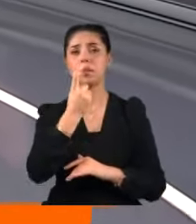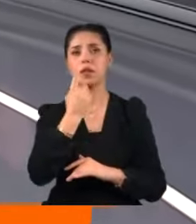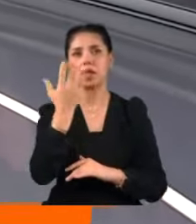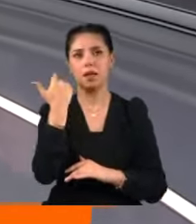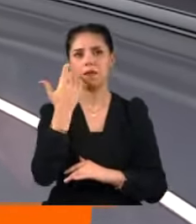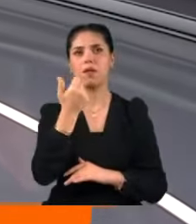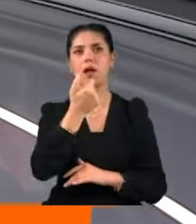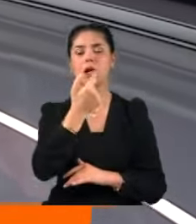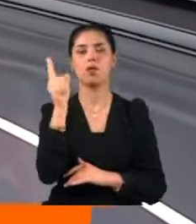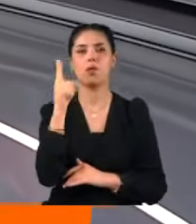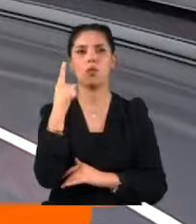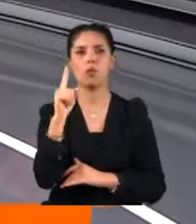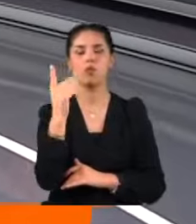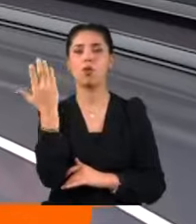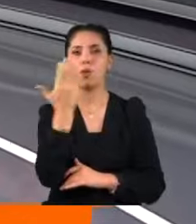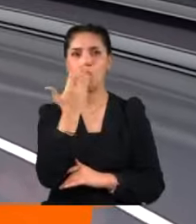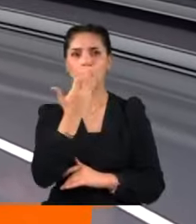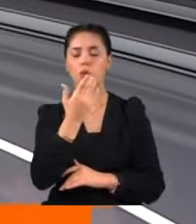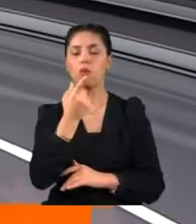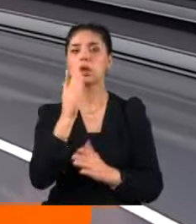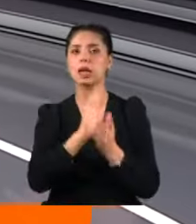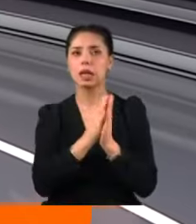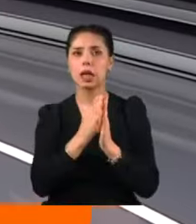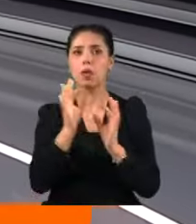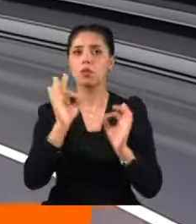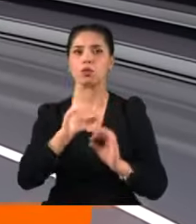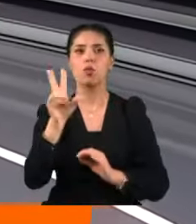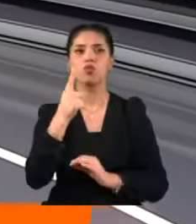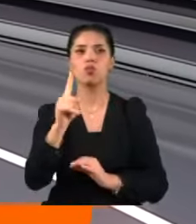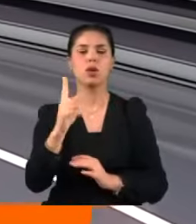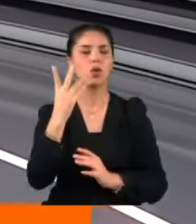bin lira olan kitapların 30 bin liradan başlaması öngörülüyor.